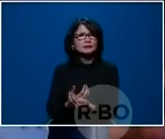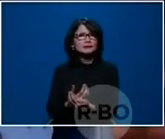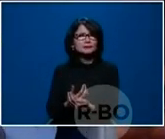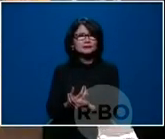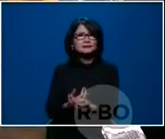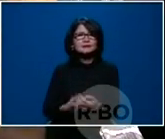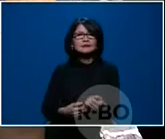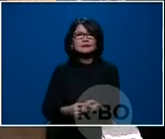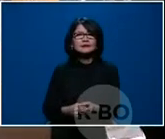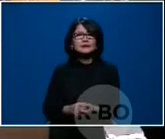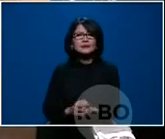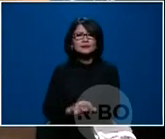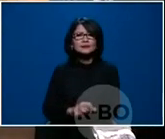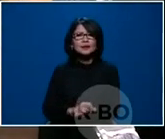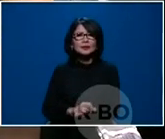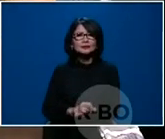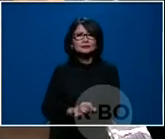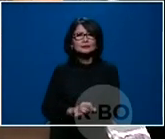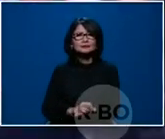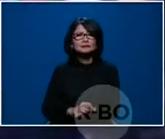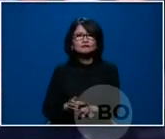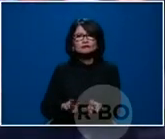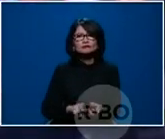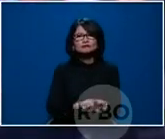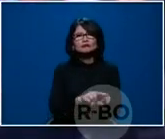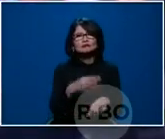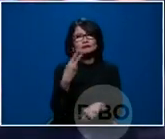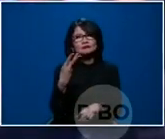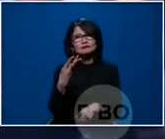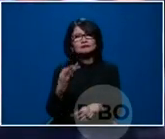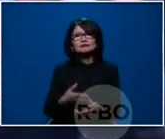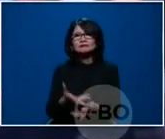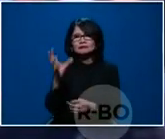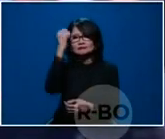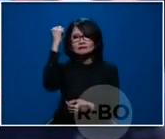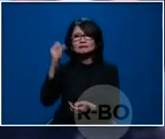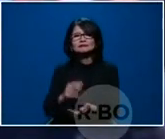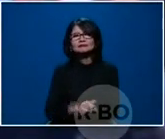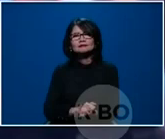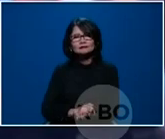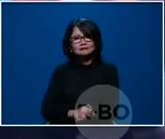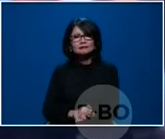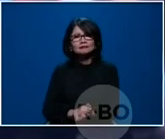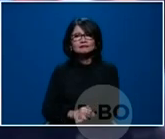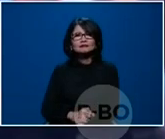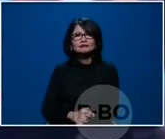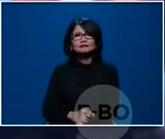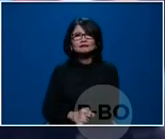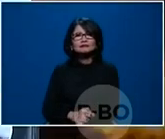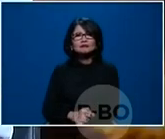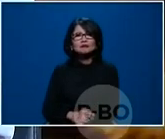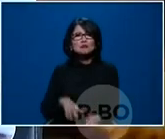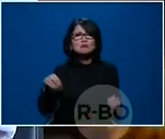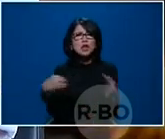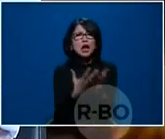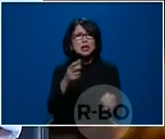waktunya habis paslon 3 silakan menanggapi dalam waktu 1 menit pelanggaran